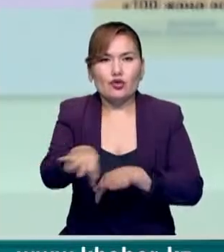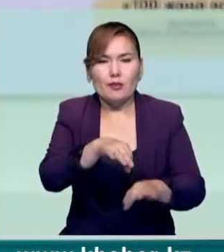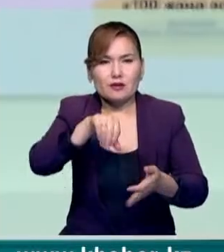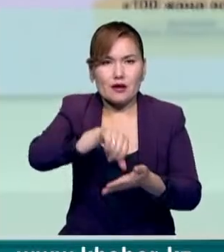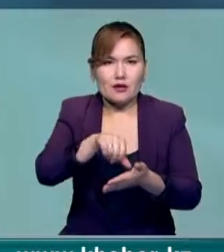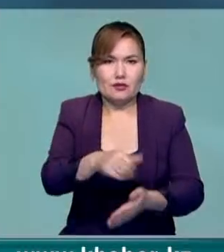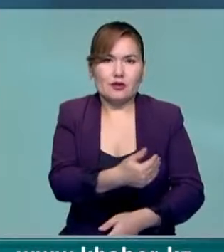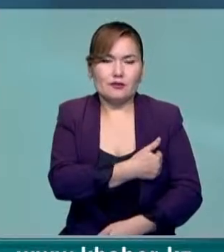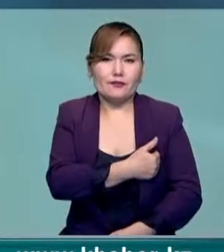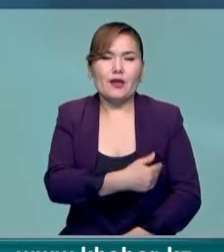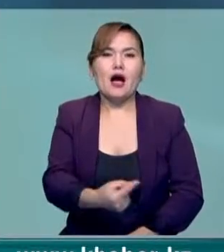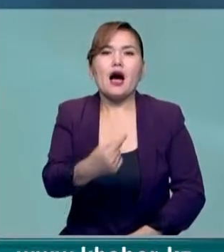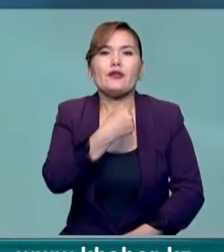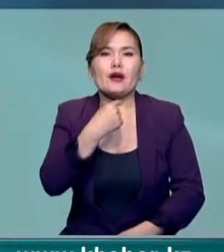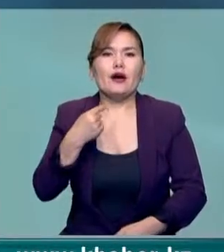ойлаймын.